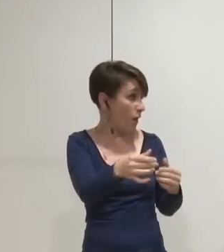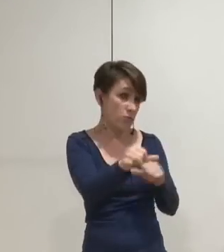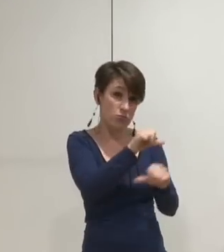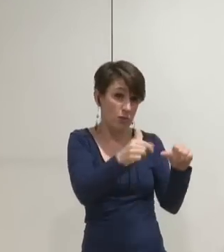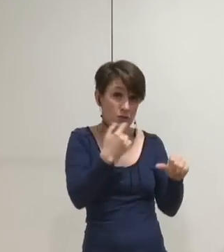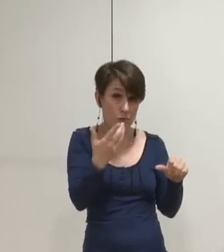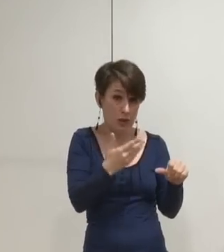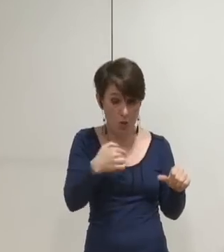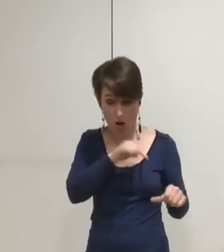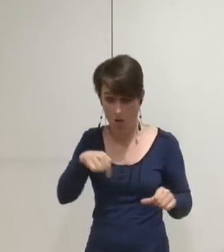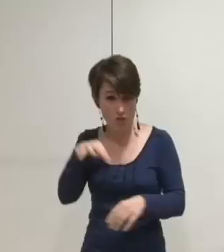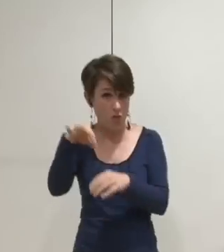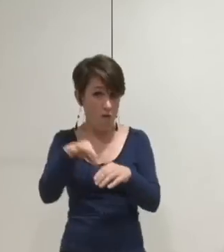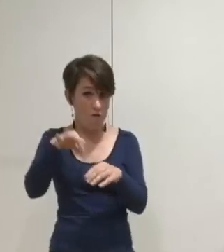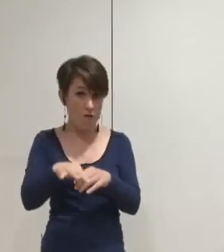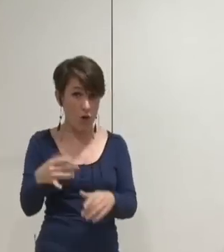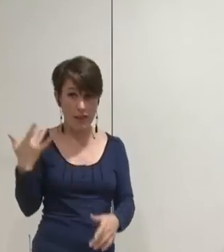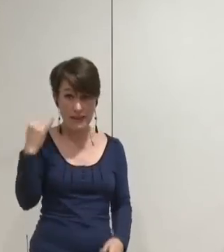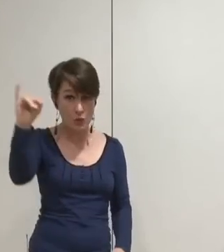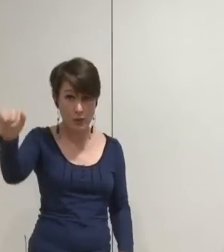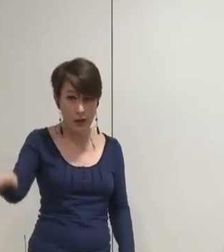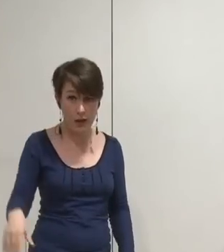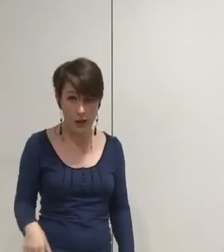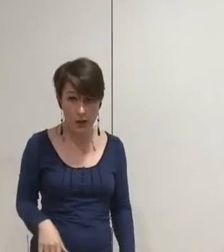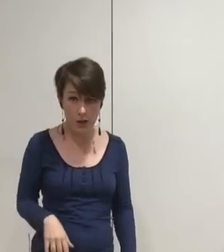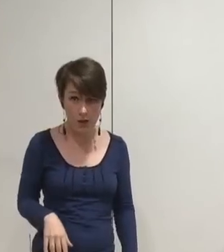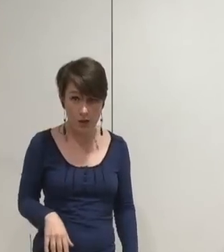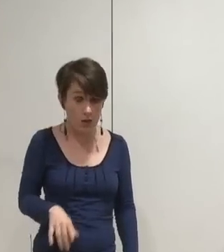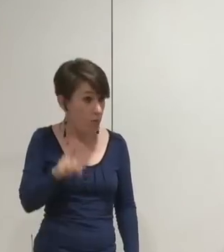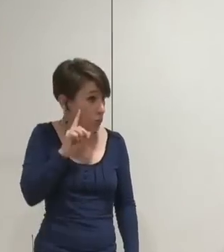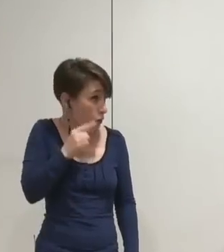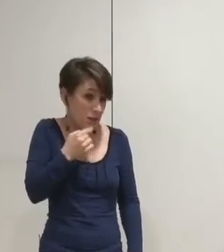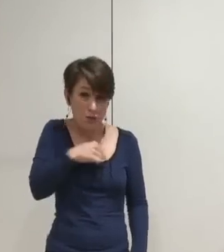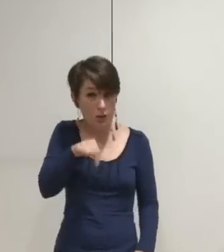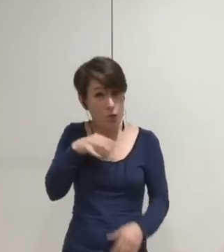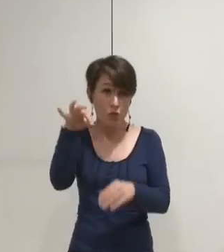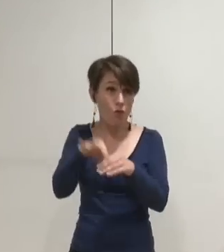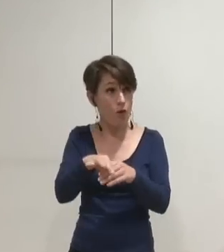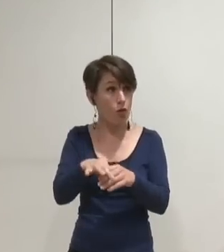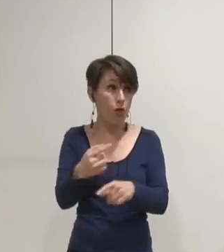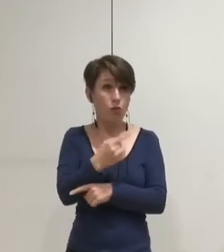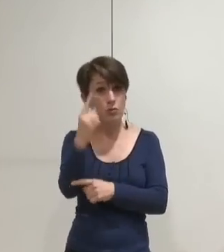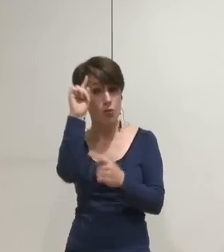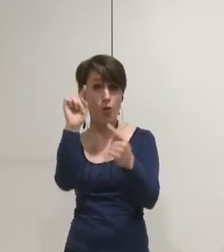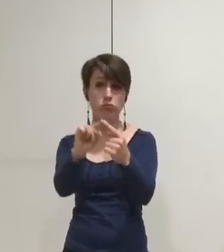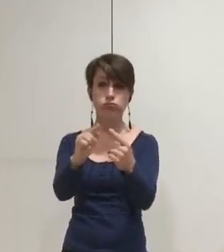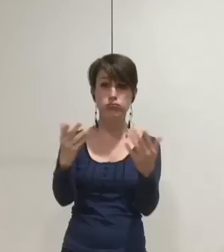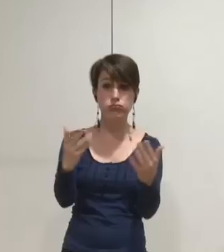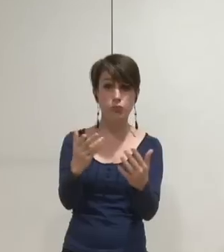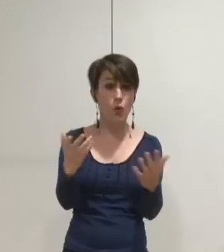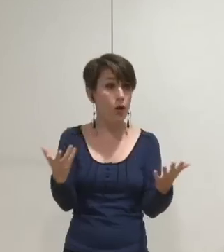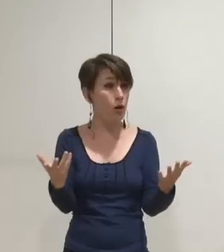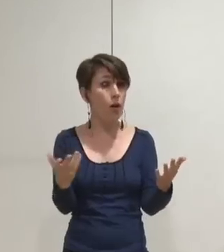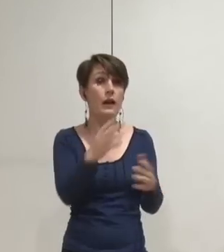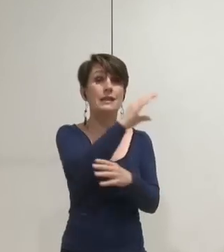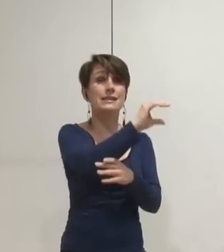soir puisqu'il ne il ne sert qu'à entériner il ne servirait qu'à entériner la la vie